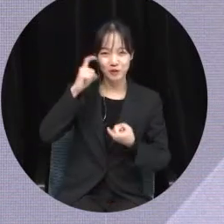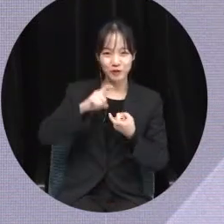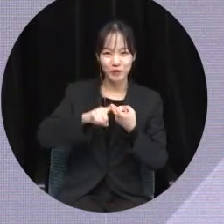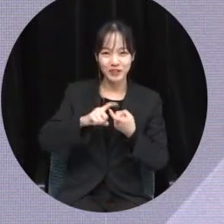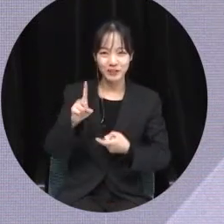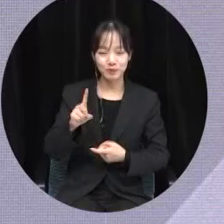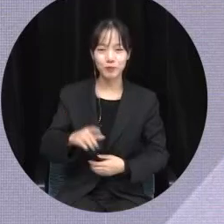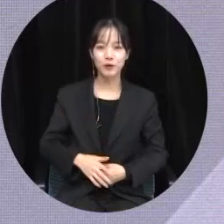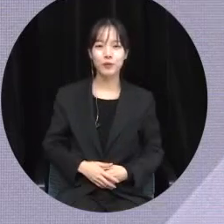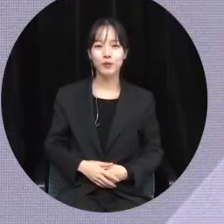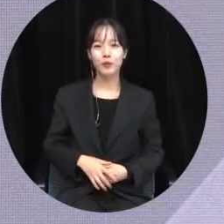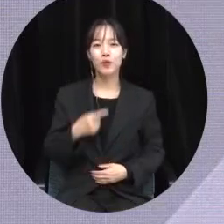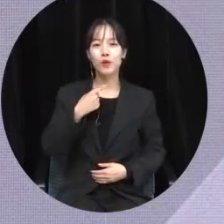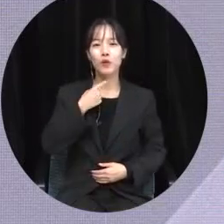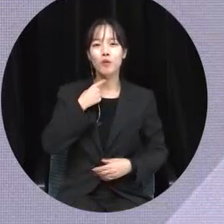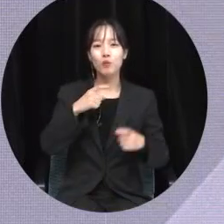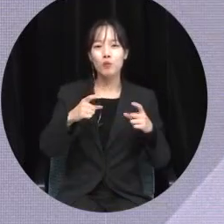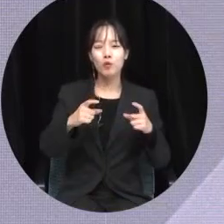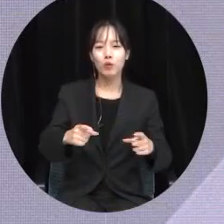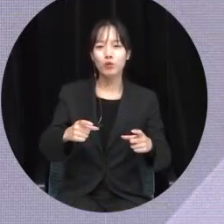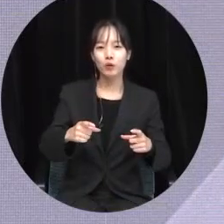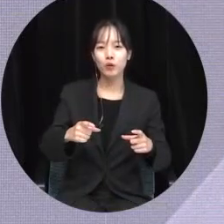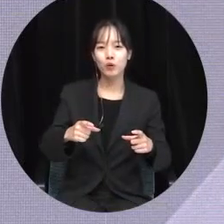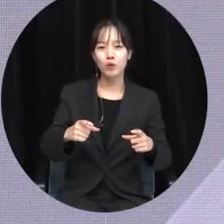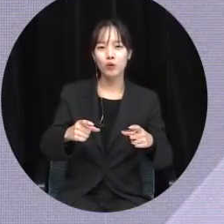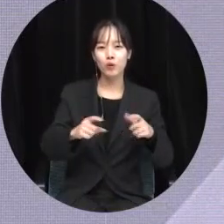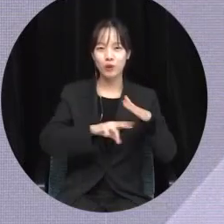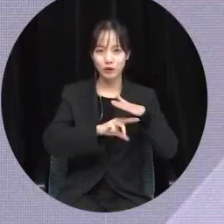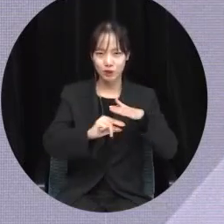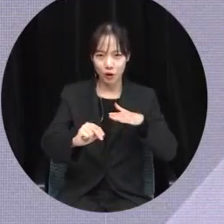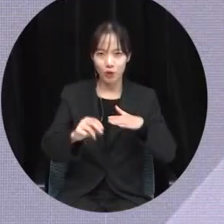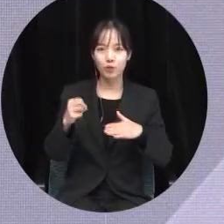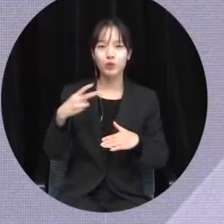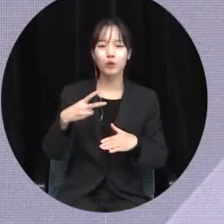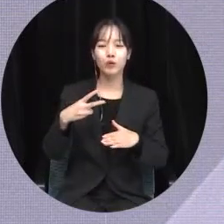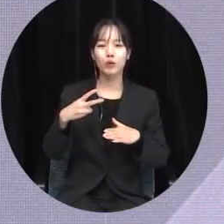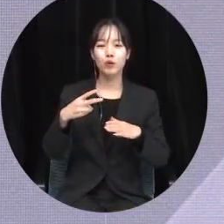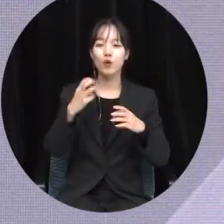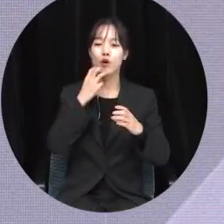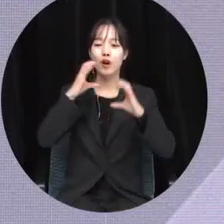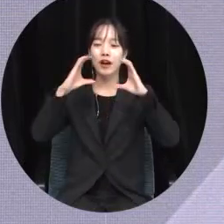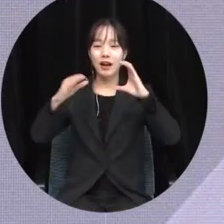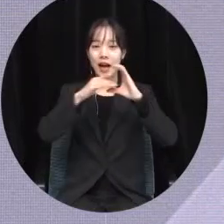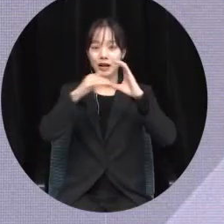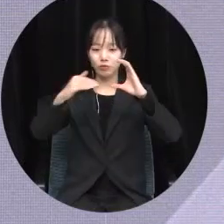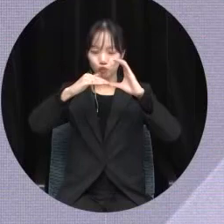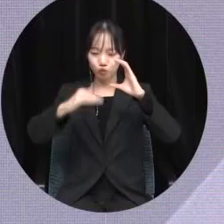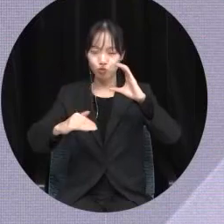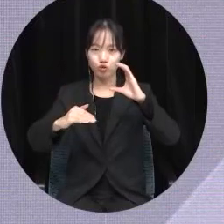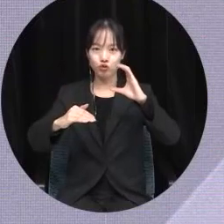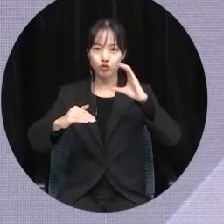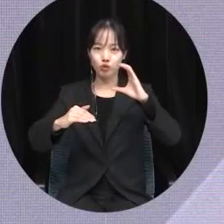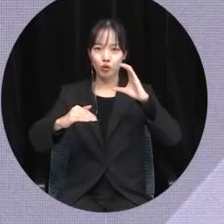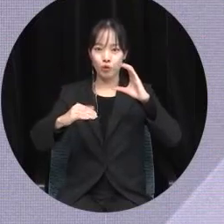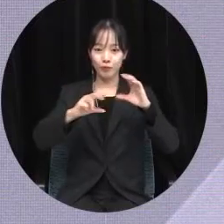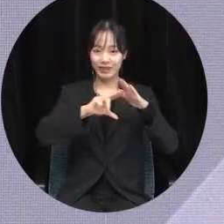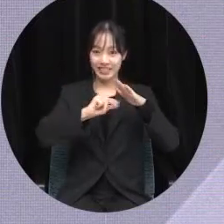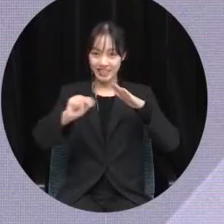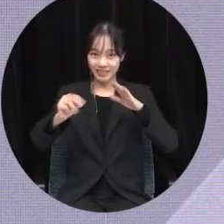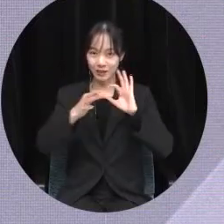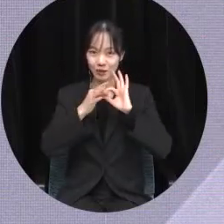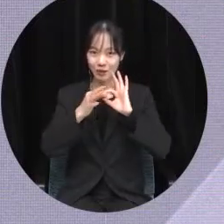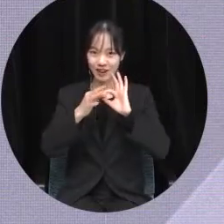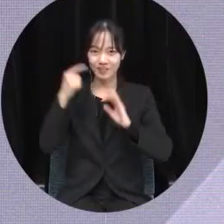사안인데요. 목동선과 강북 횡단선 등 경전철 추진에 관한 내용입니다. 네 번째